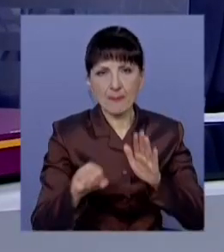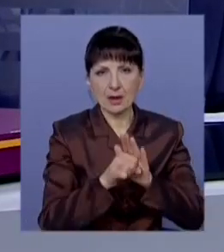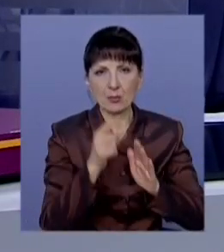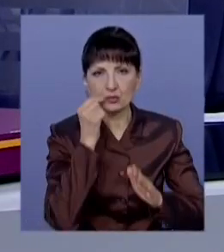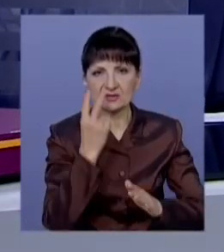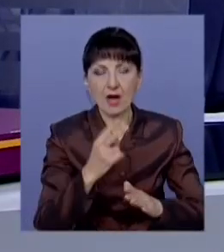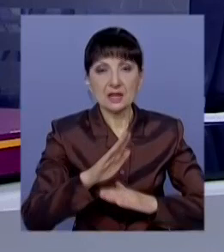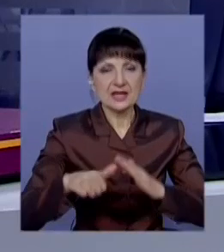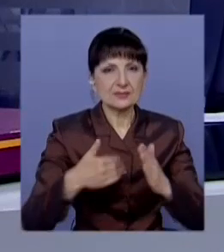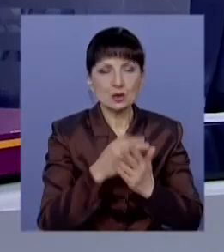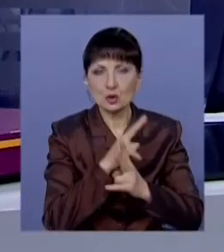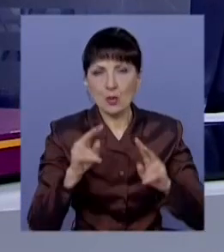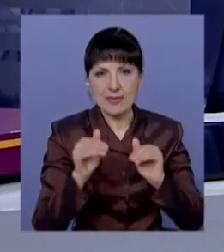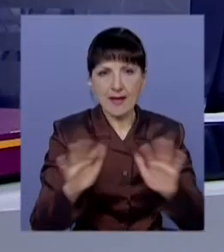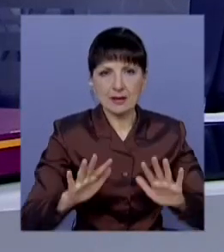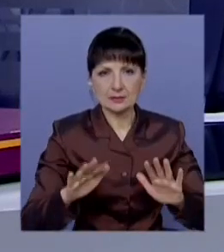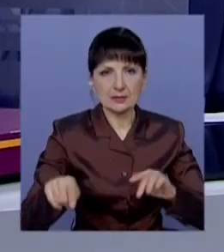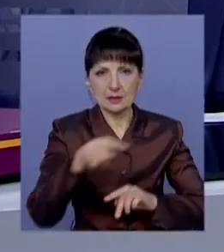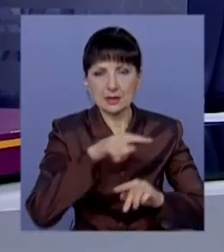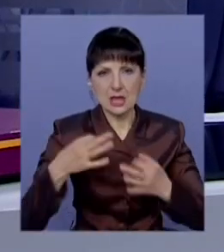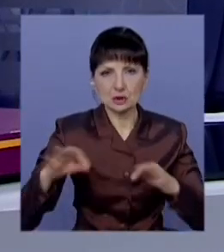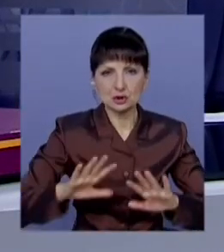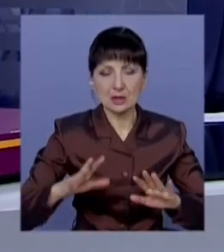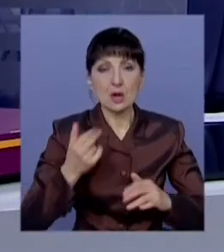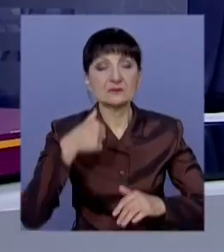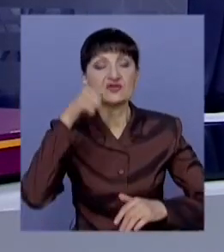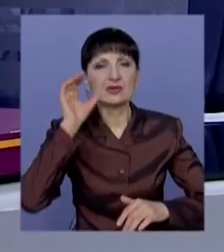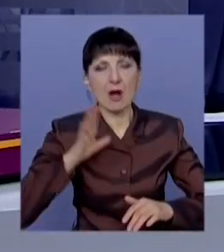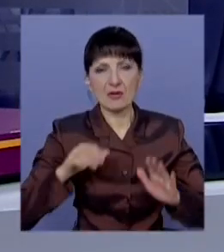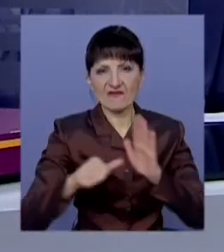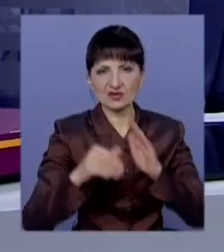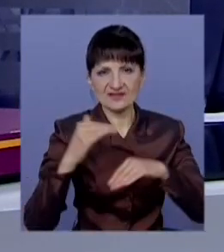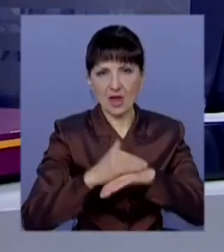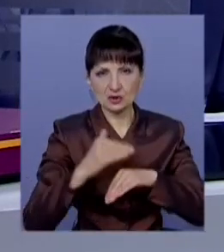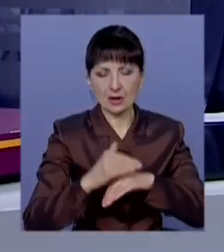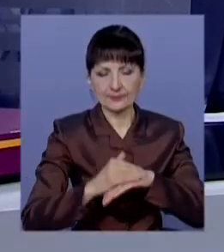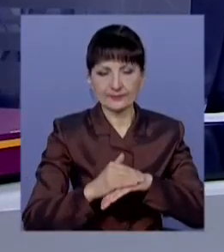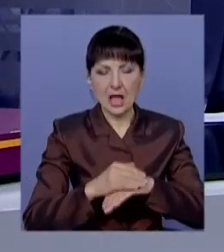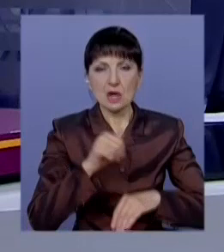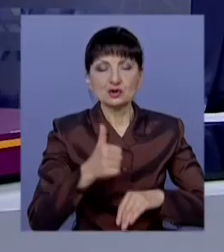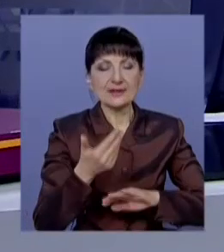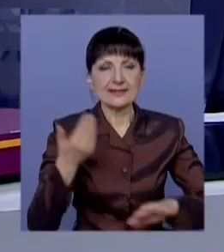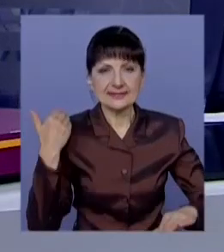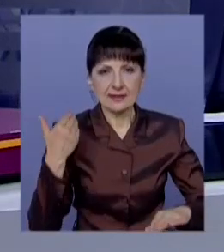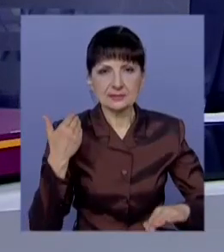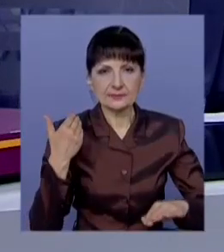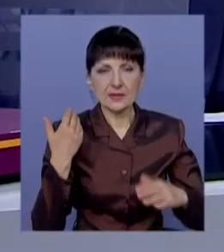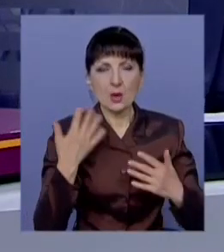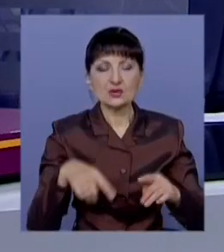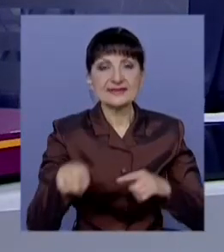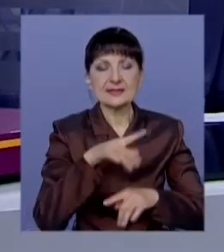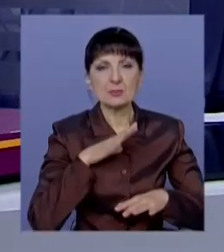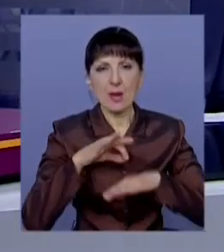пор никого не подпускают, хотя все произошло еще вчера в 6 часов вечера. Буквально час назад осмотр местности здесь